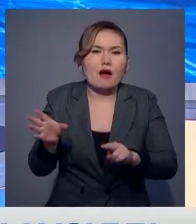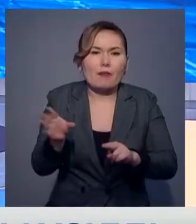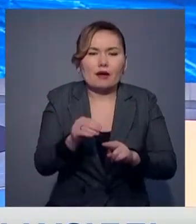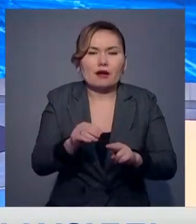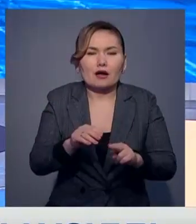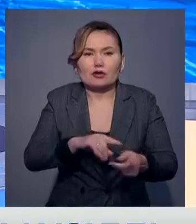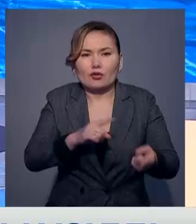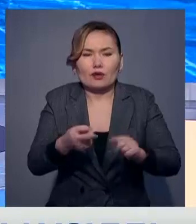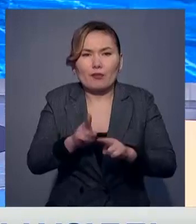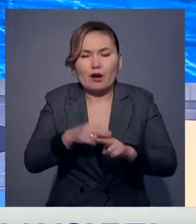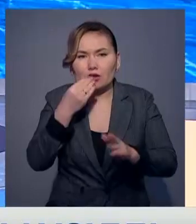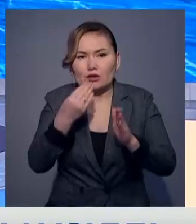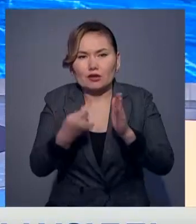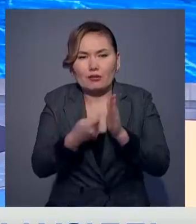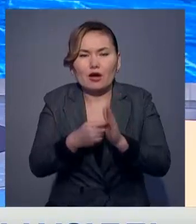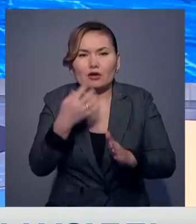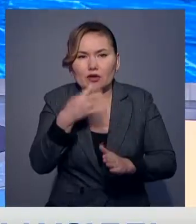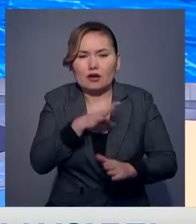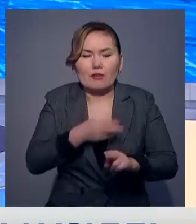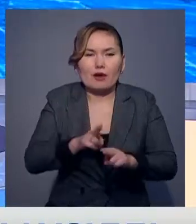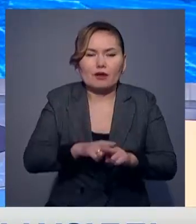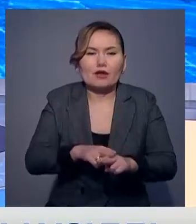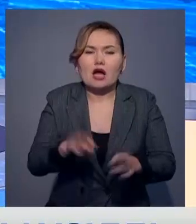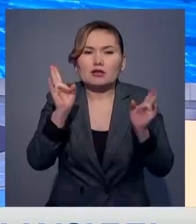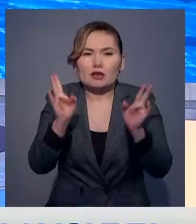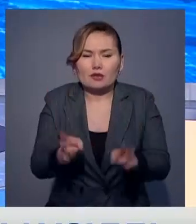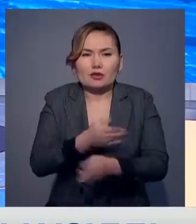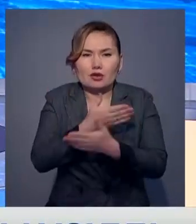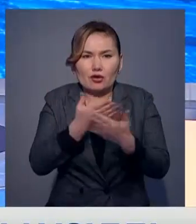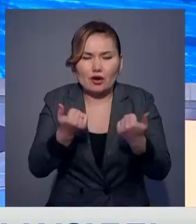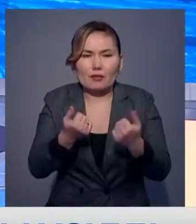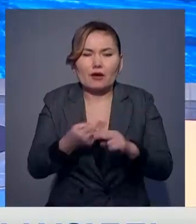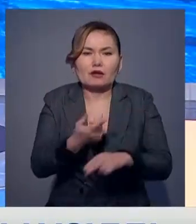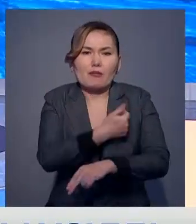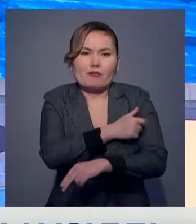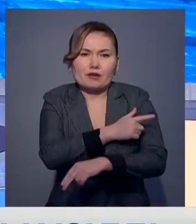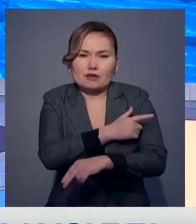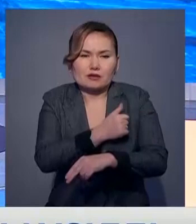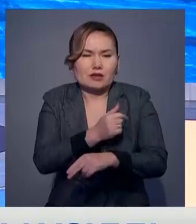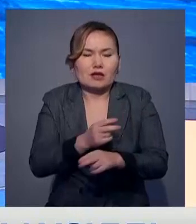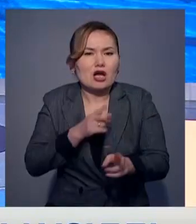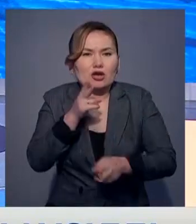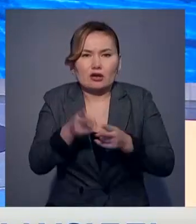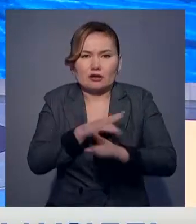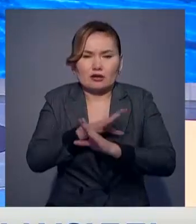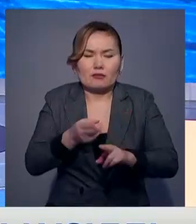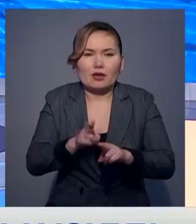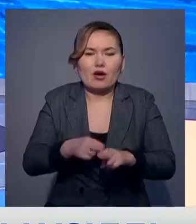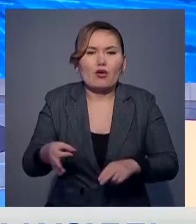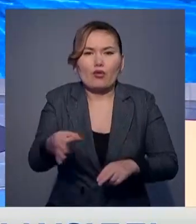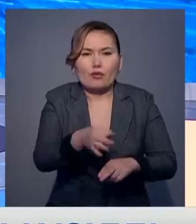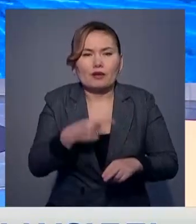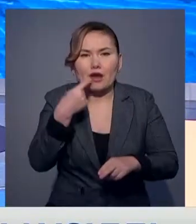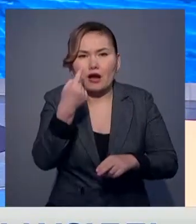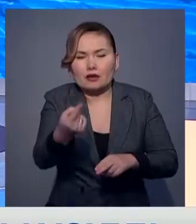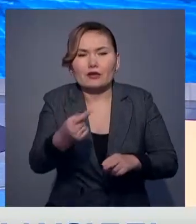ұйымдастырылған. Зардап шеккендер жоқ, медициналық көмекке жүгінгендер болмады. Мынау Шалғай аудандардың бәрімен де